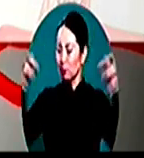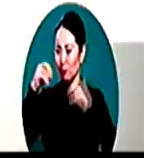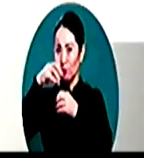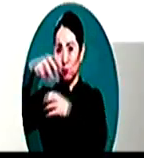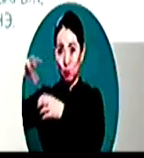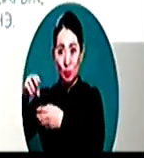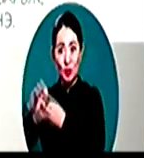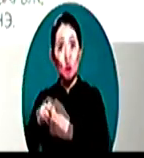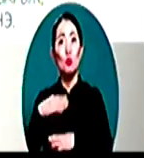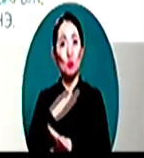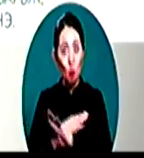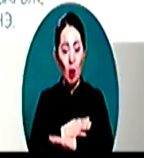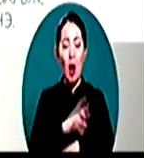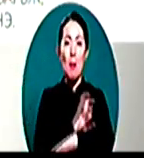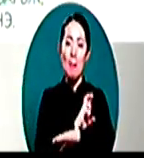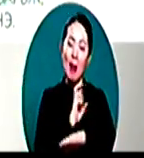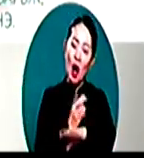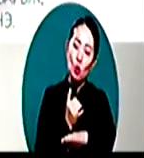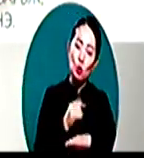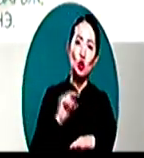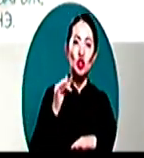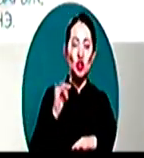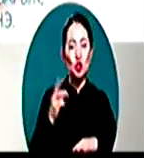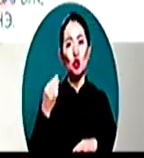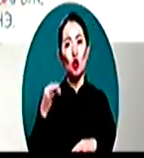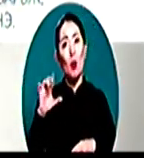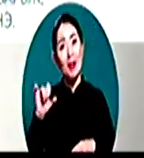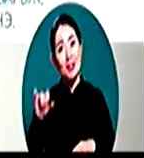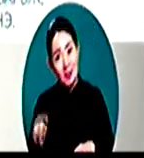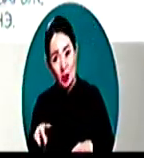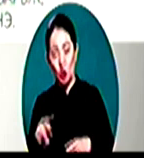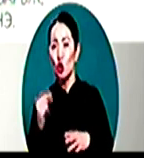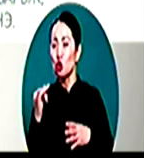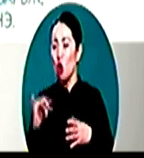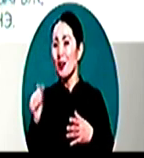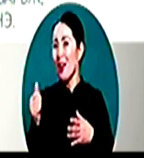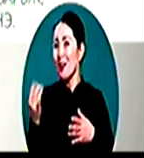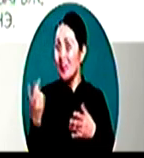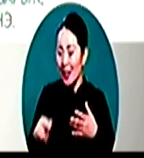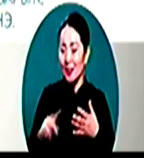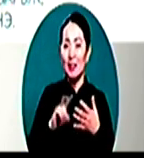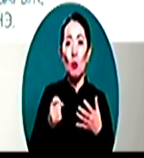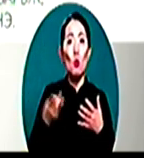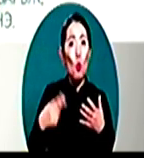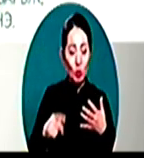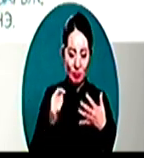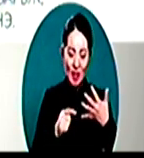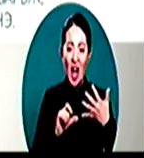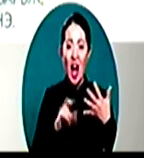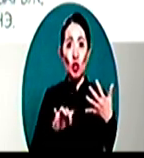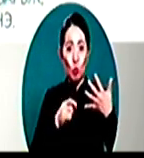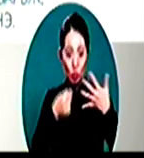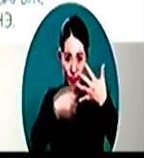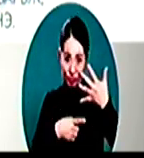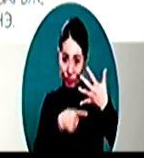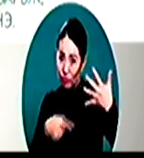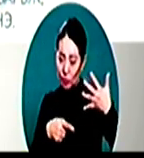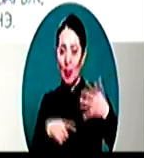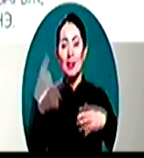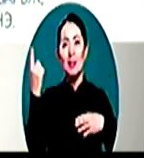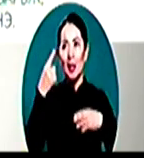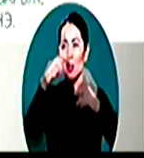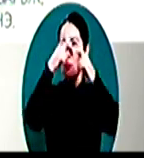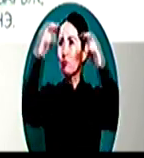дуусгана. Багнуур Чойр, Багнуур Чингис, Чой Балсан, Чойр Сайн Шанд замын үүд, Эрдэнбүрэн